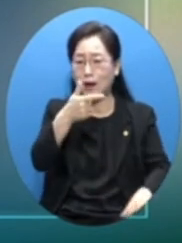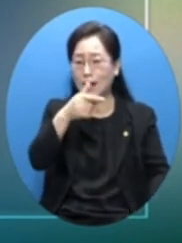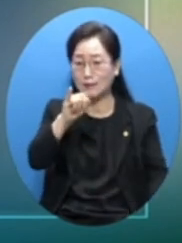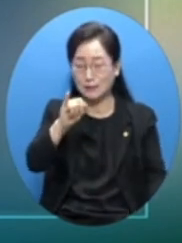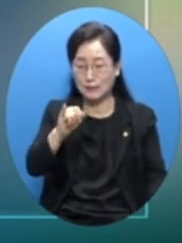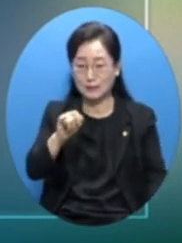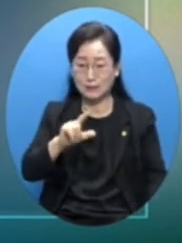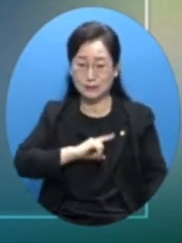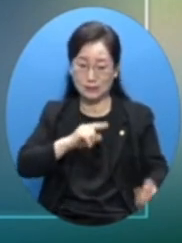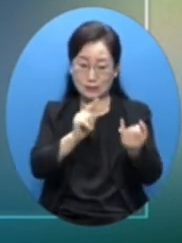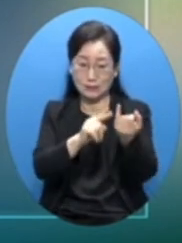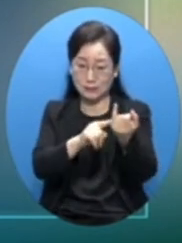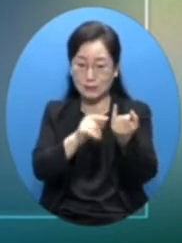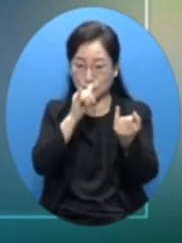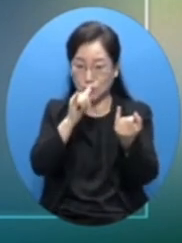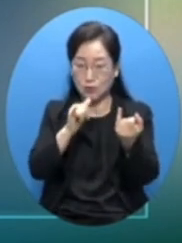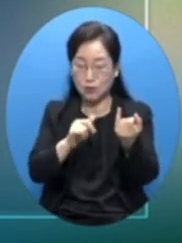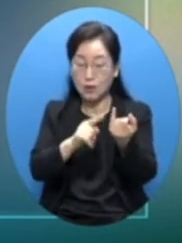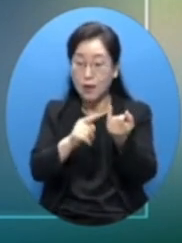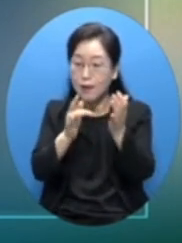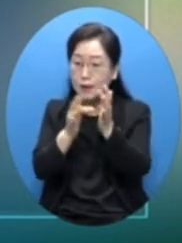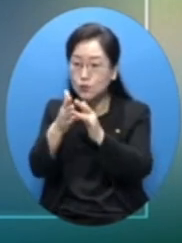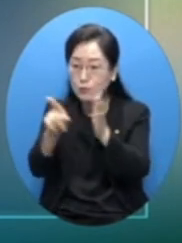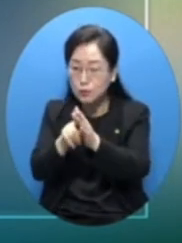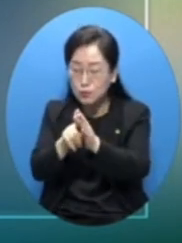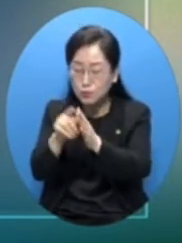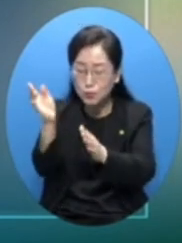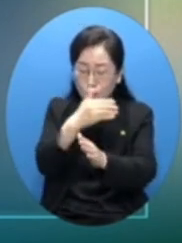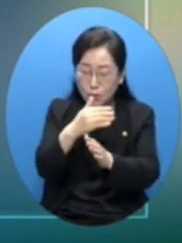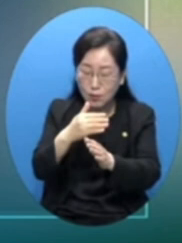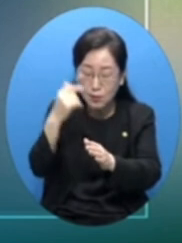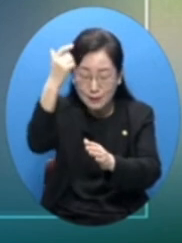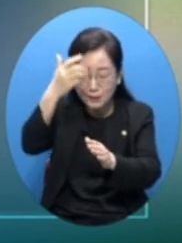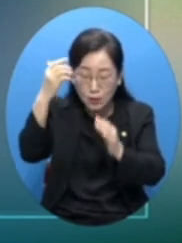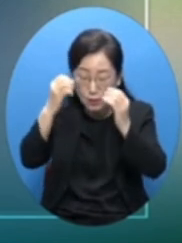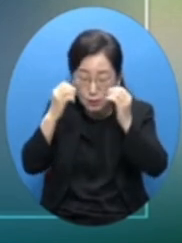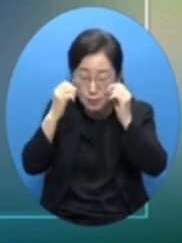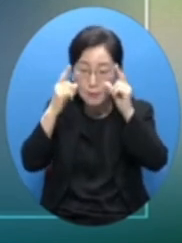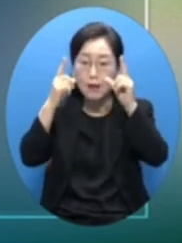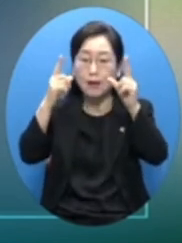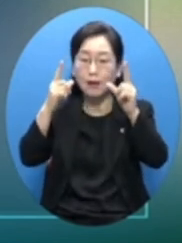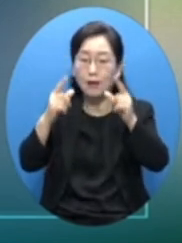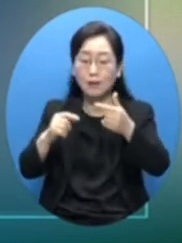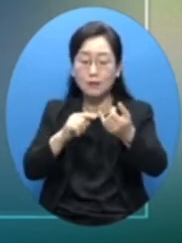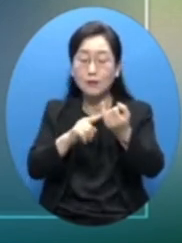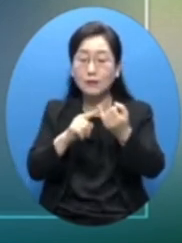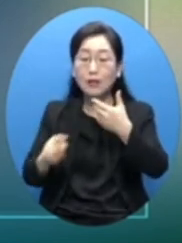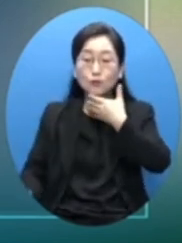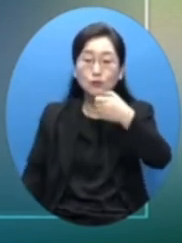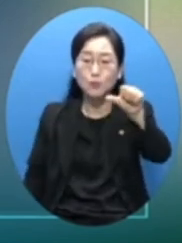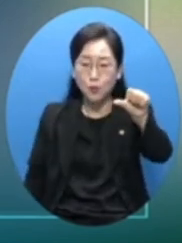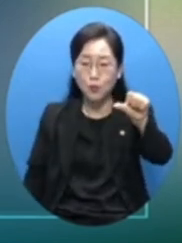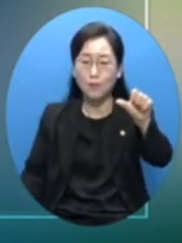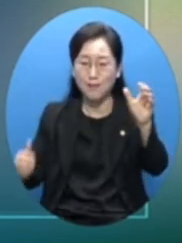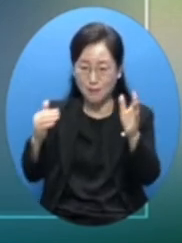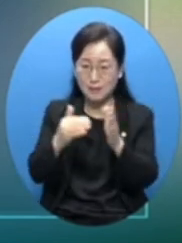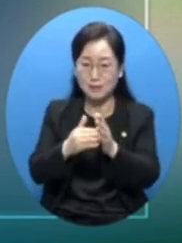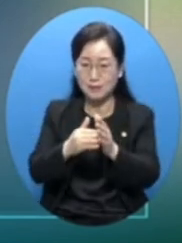그런데 예수를 믿고 나서 영의 눈이 떠졌습니다. 그래서 95세를 살면서 무려